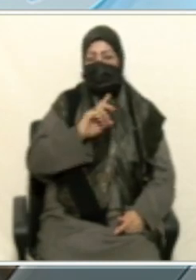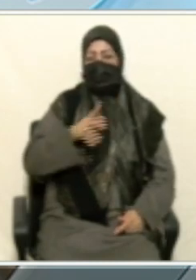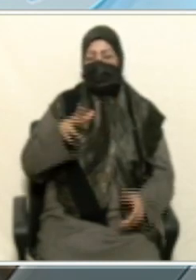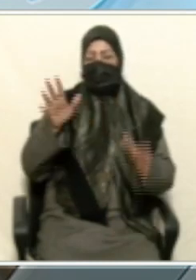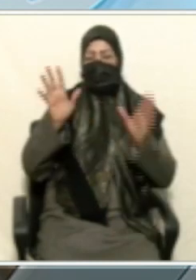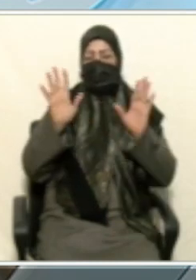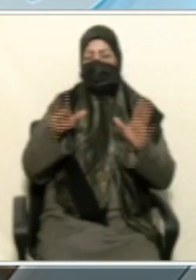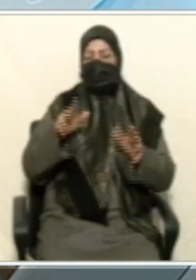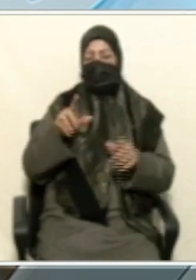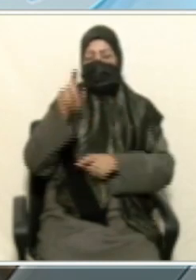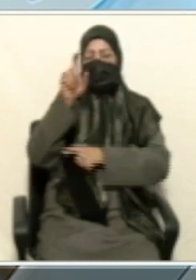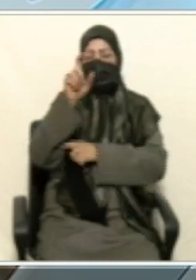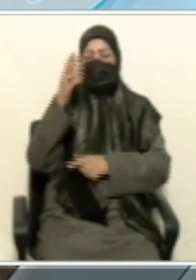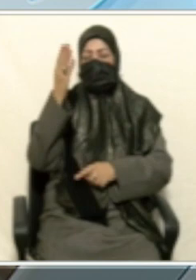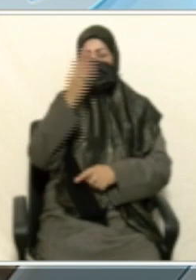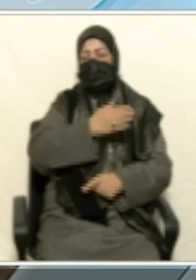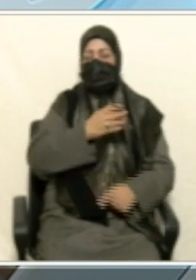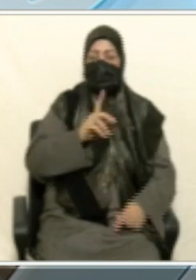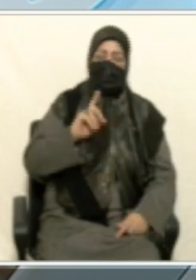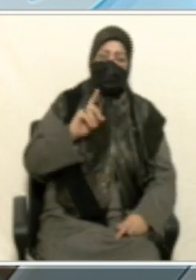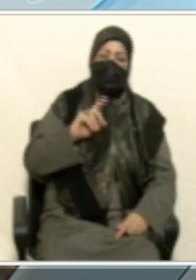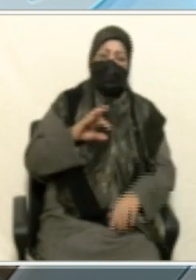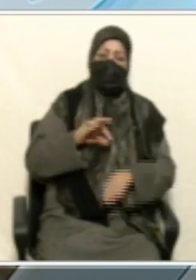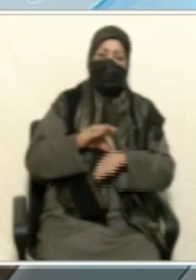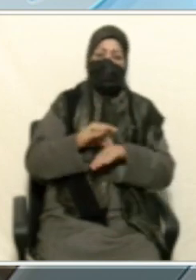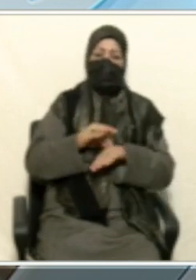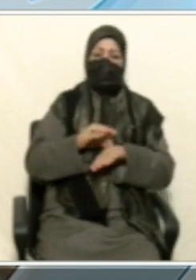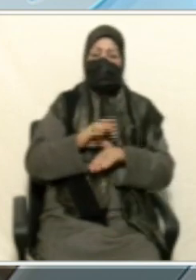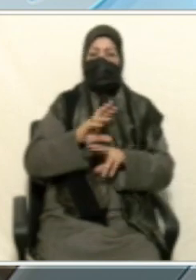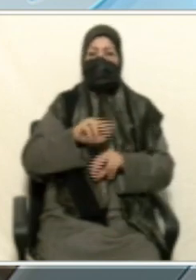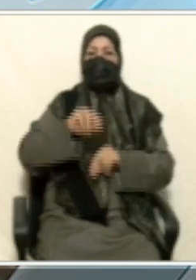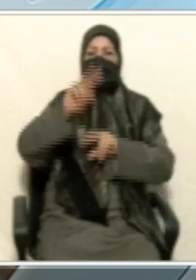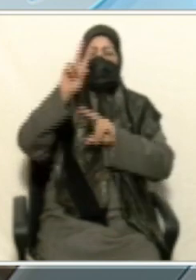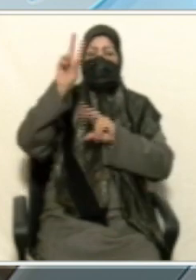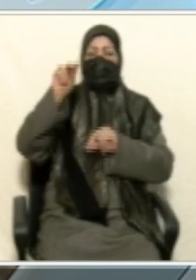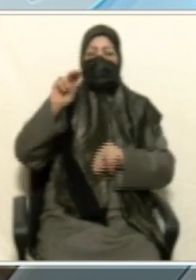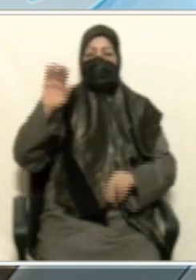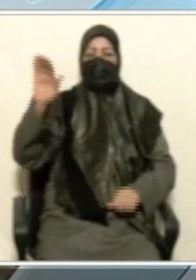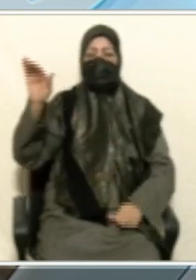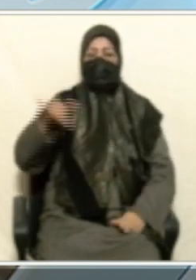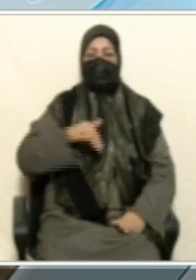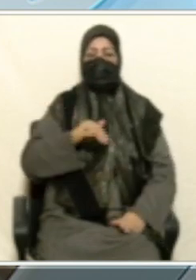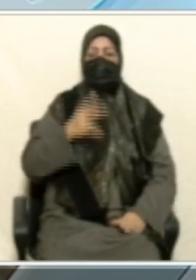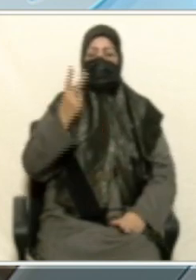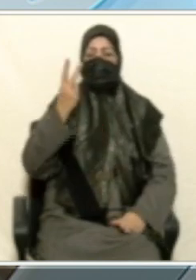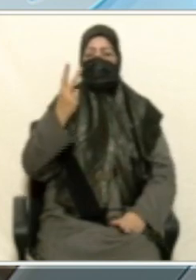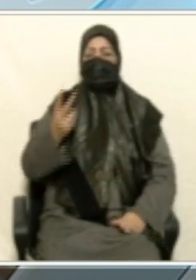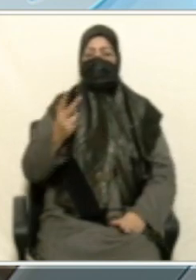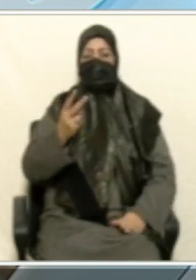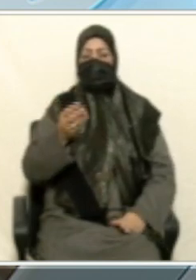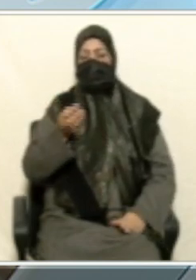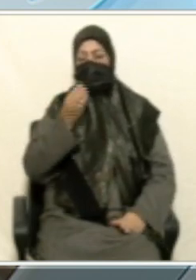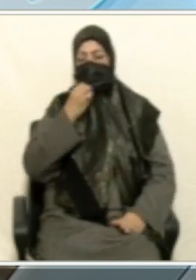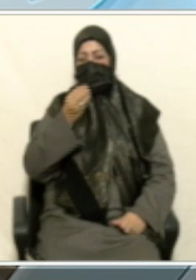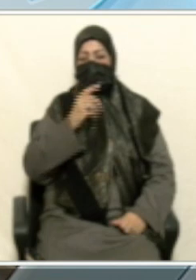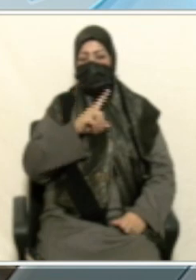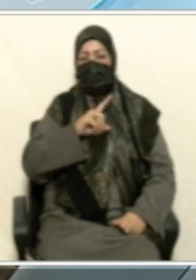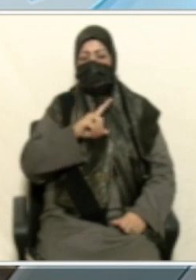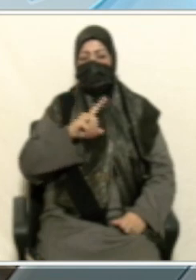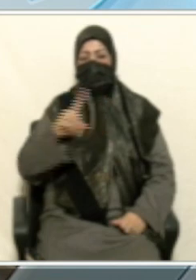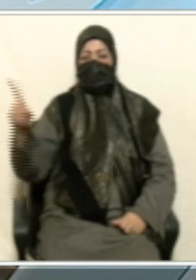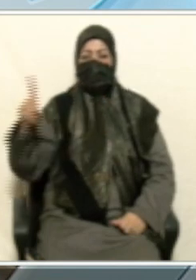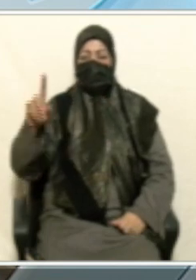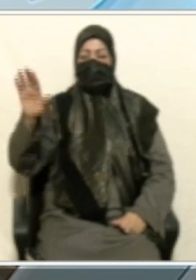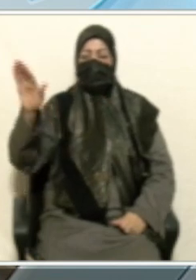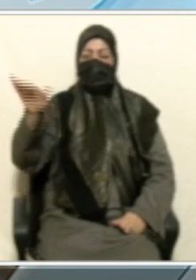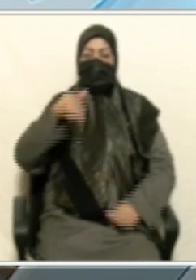تتأذى مما يتأذى منه ابن آدم، فمن أكل من هاتين الشجرتين الخبيثتين فلا يقربن مصلانا